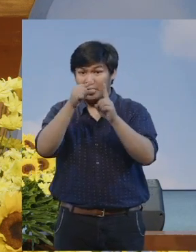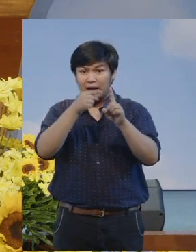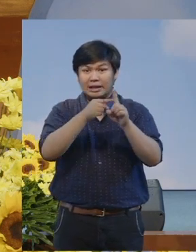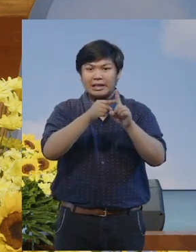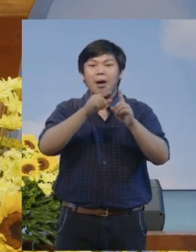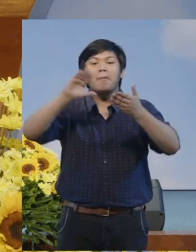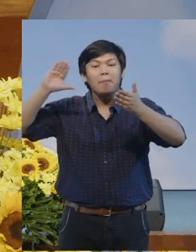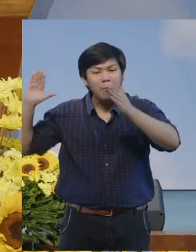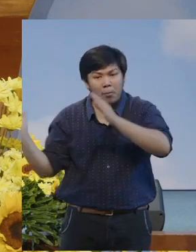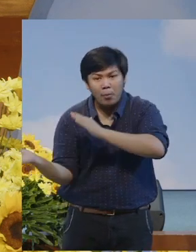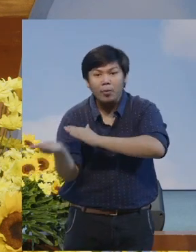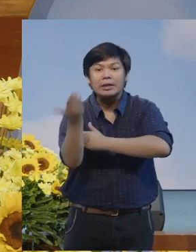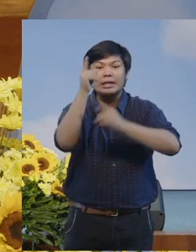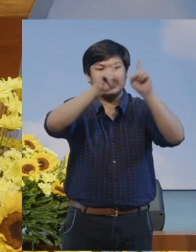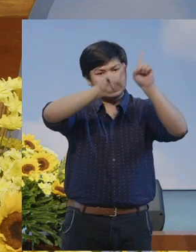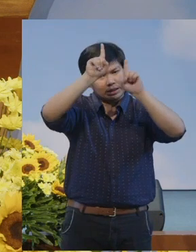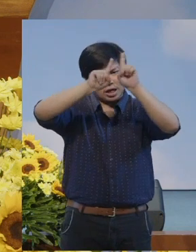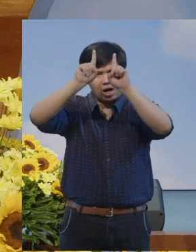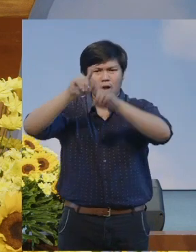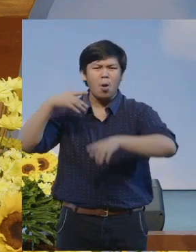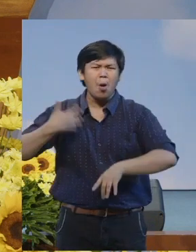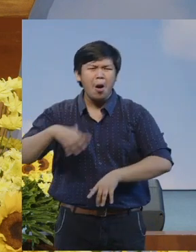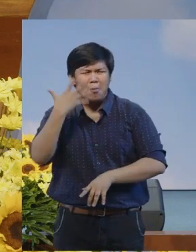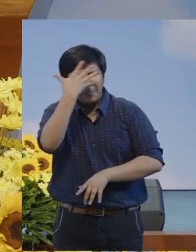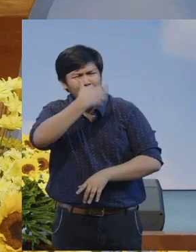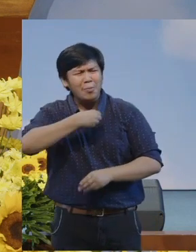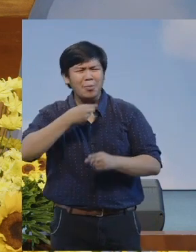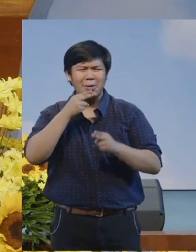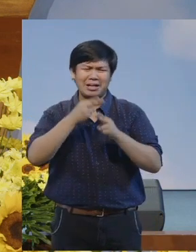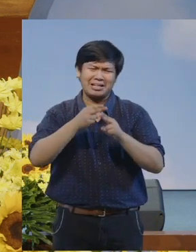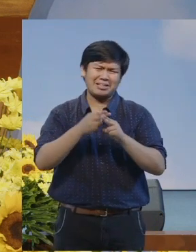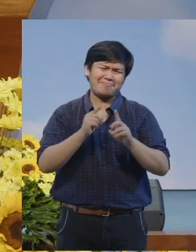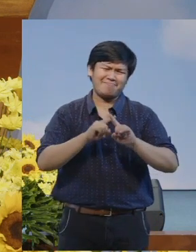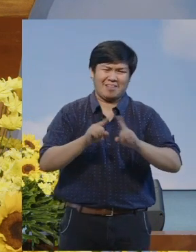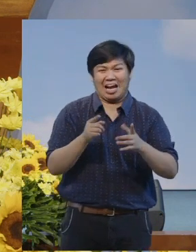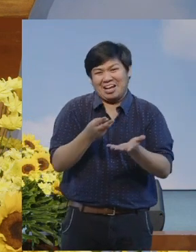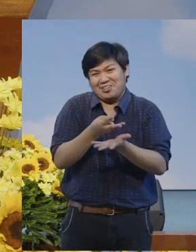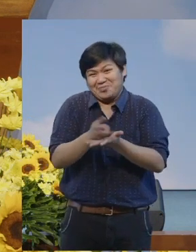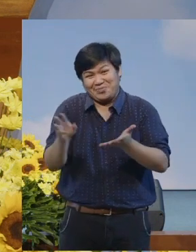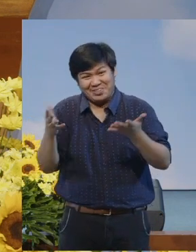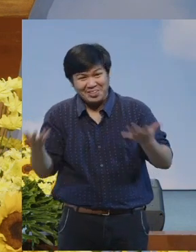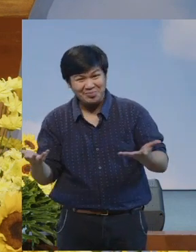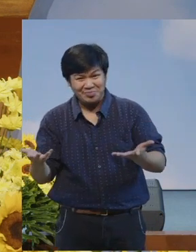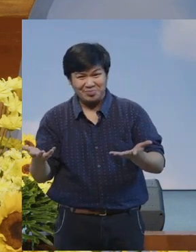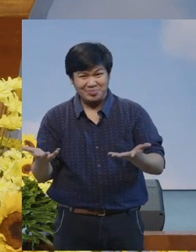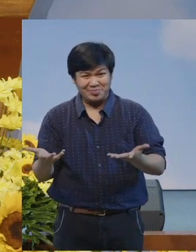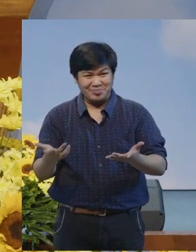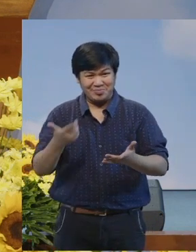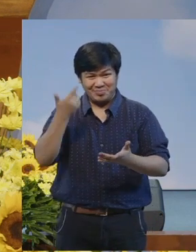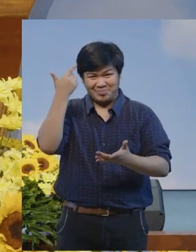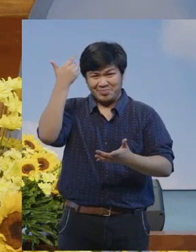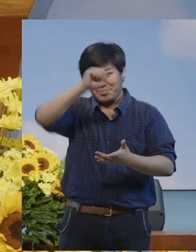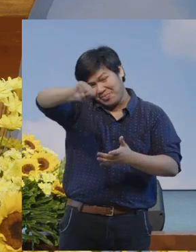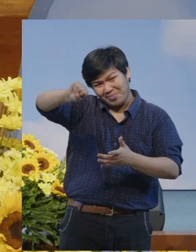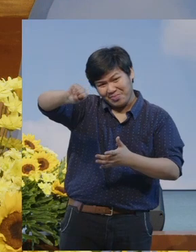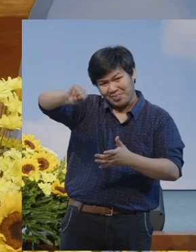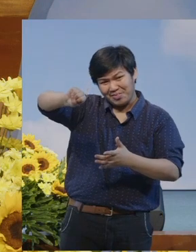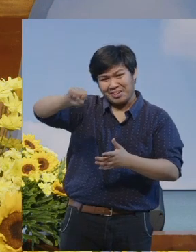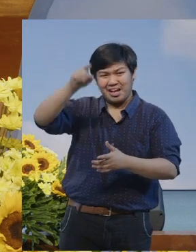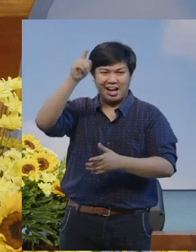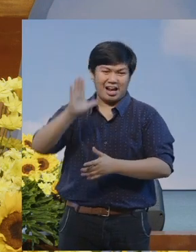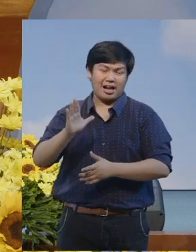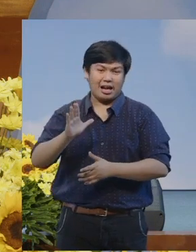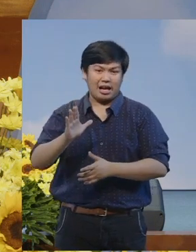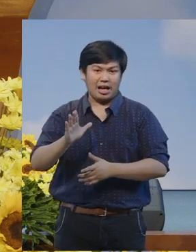sa original language, pagka-translate po, katulad ng translation sa King James, Ang salita pong Daystar